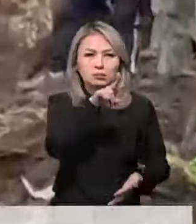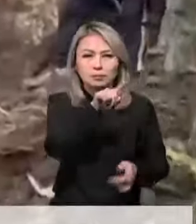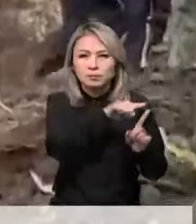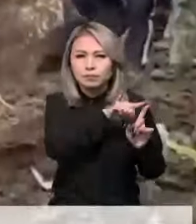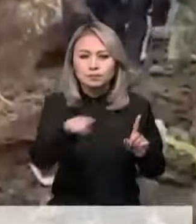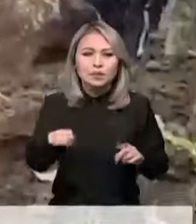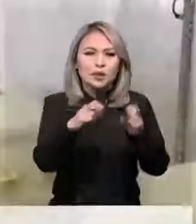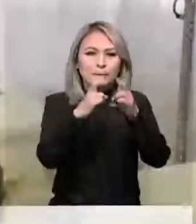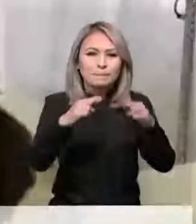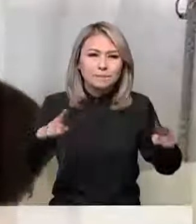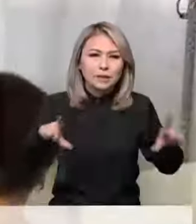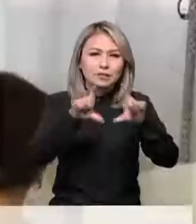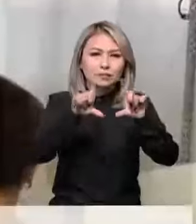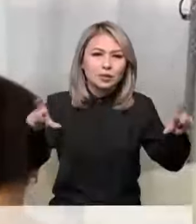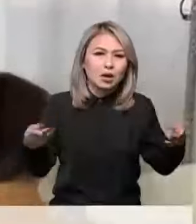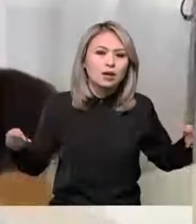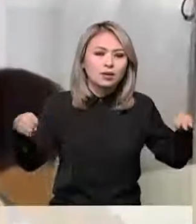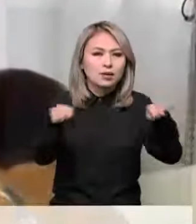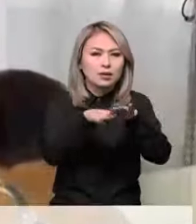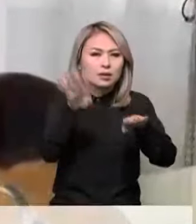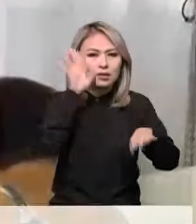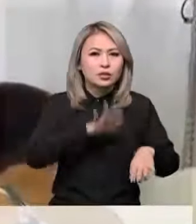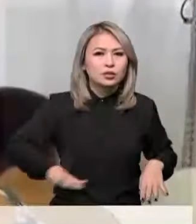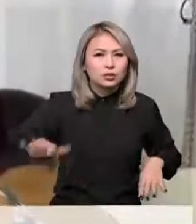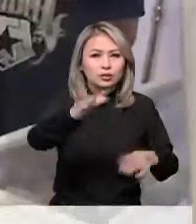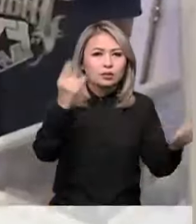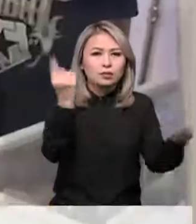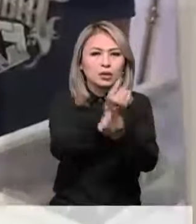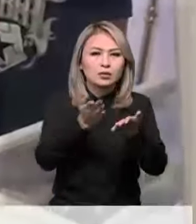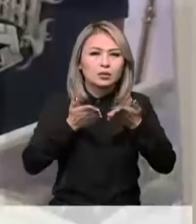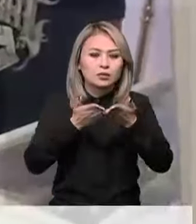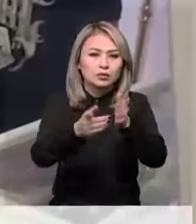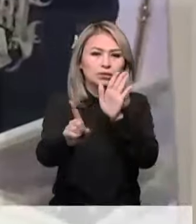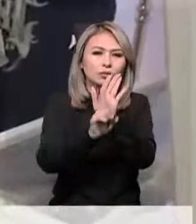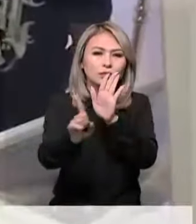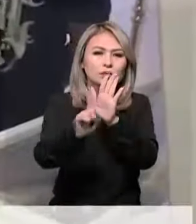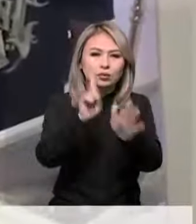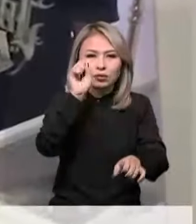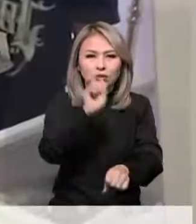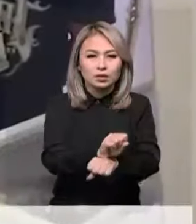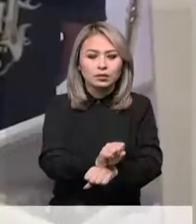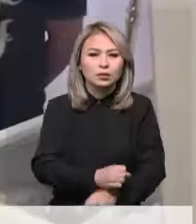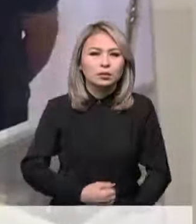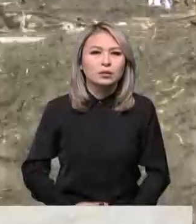Жұмадан бері мекемелер мен мектептер жабық тұр. Аралдар арасында жүретін кеме қатынаста тоқтатылды.